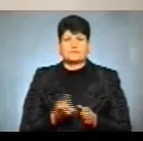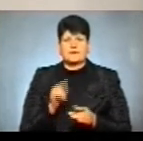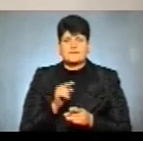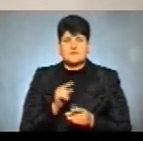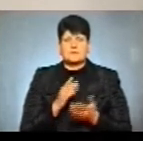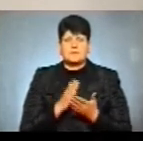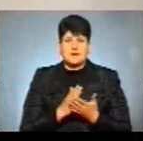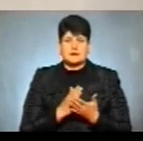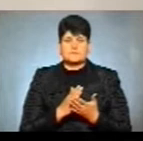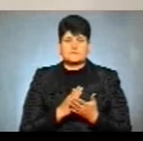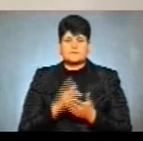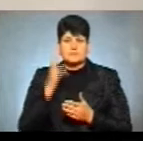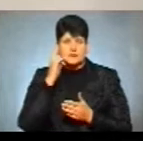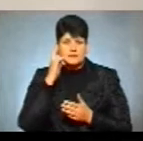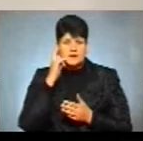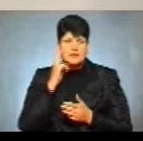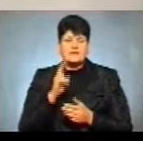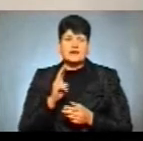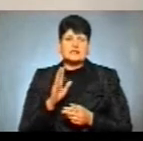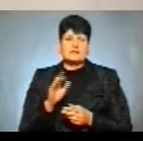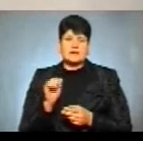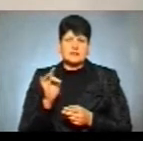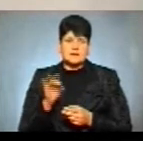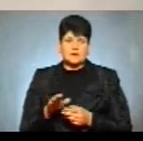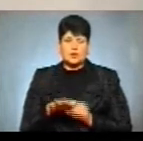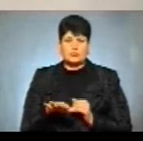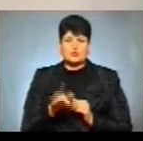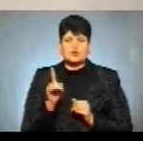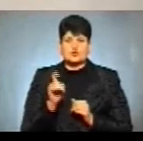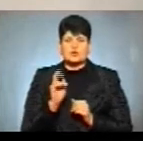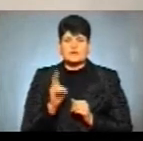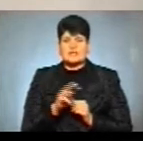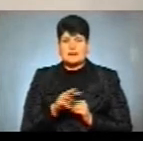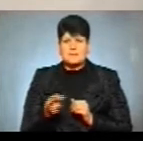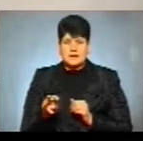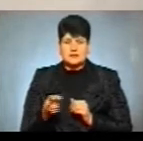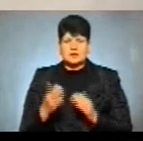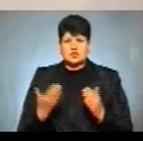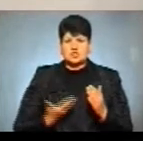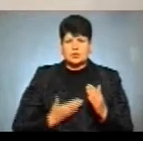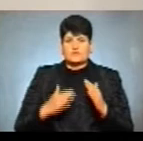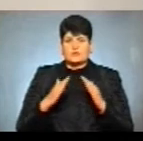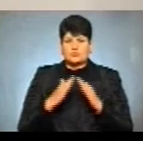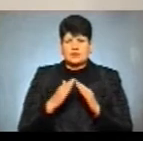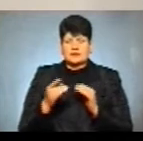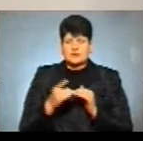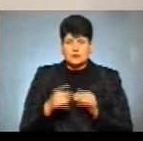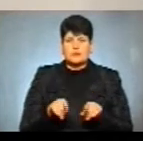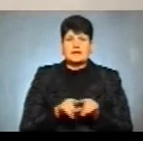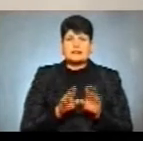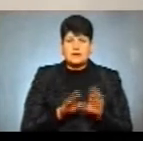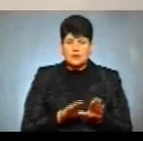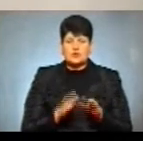він має в Києві квартиру площею 100 квадратних метрів, житлові будинки в Тернополі